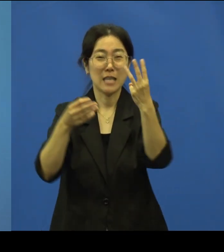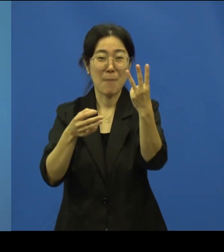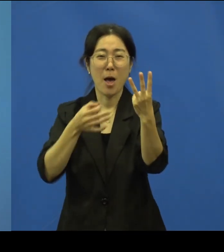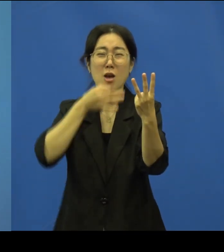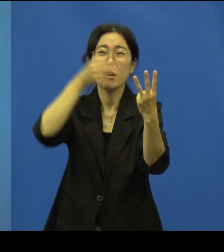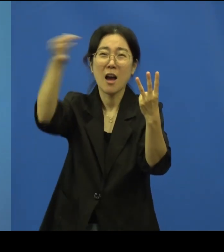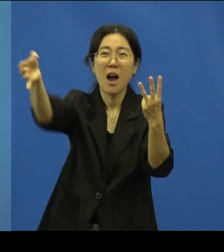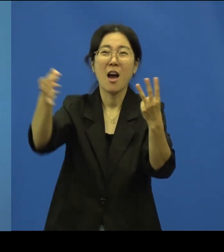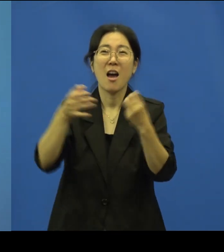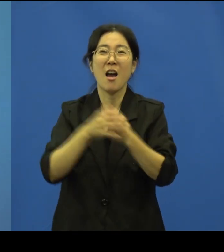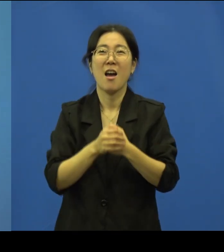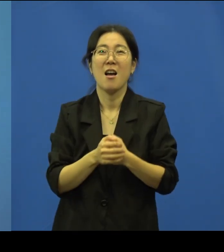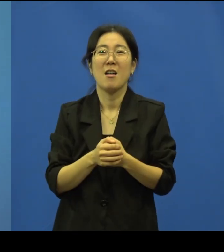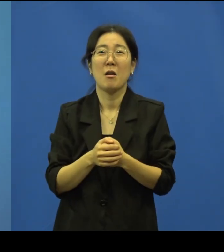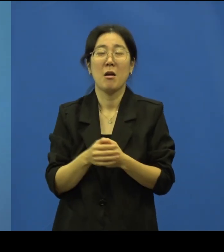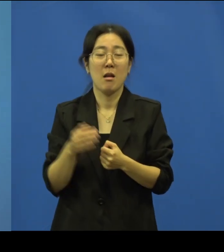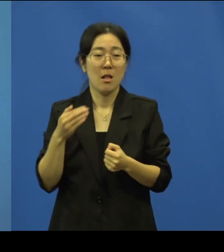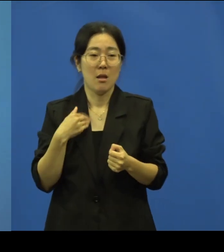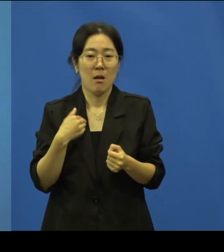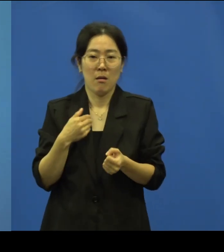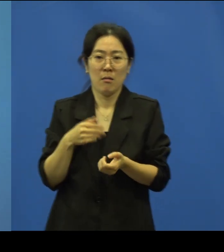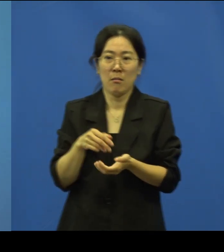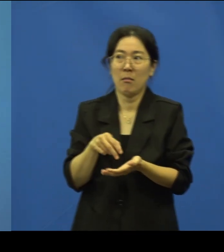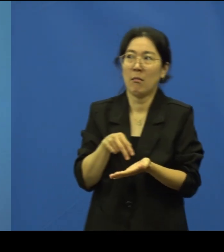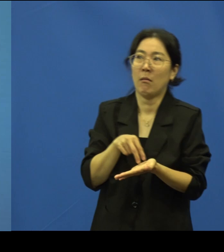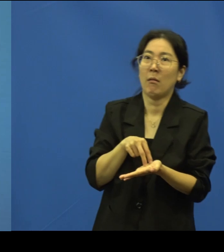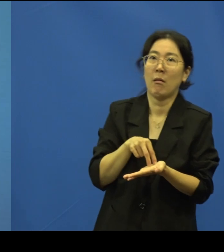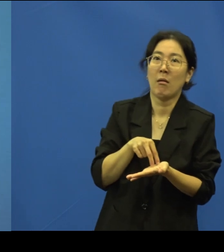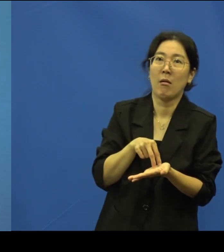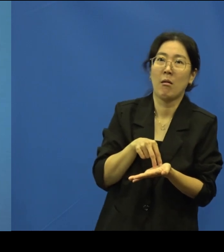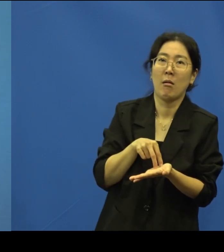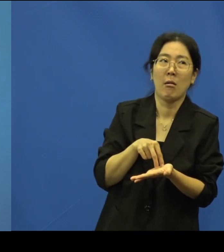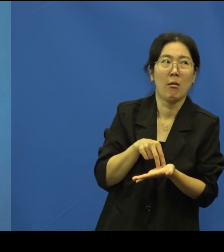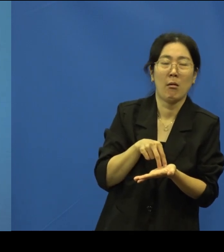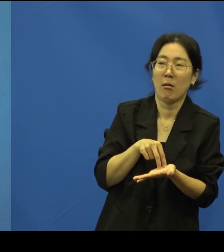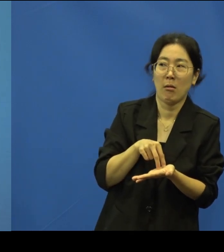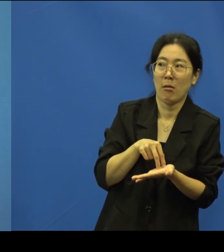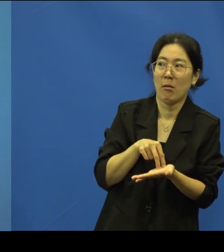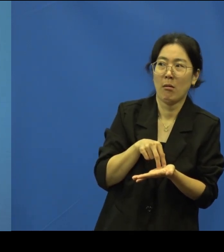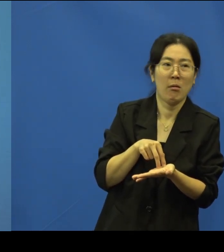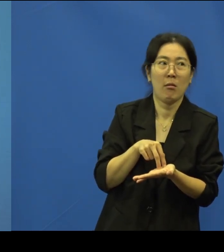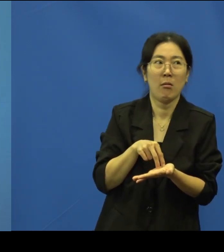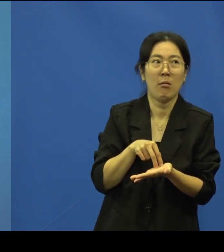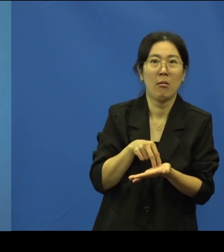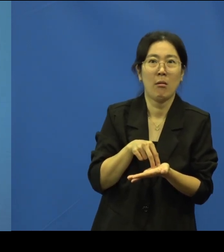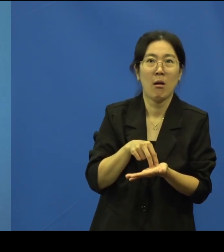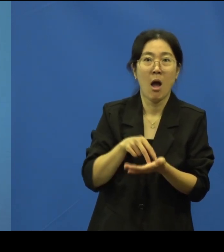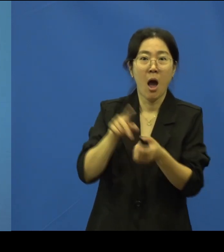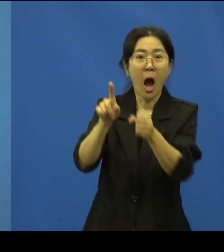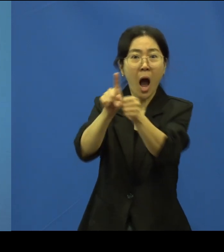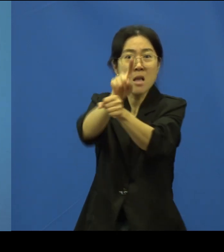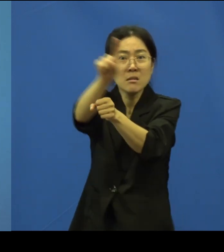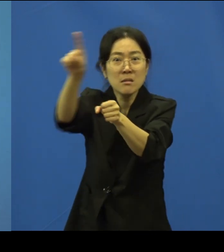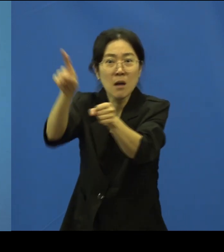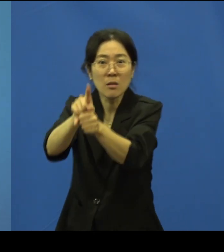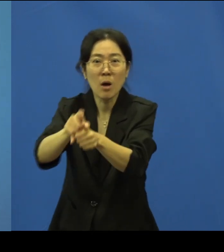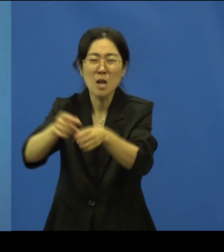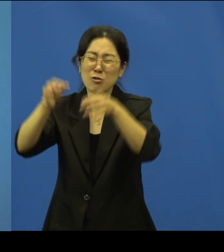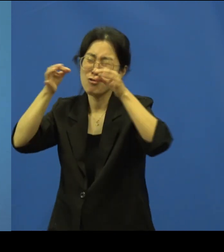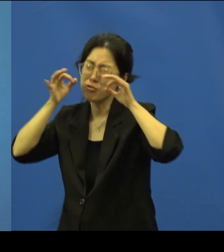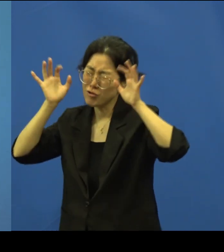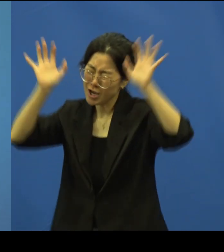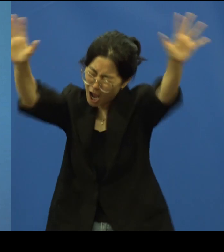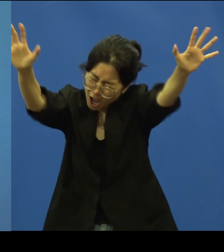주여 뭐 이렇게 하는데 이 소리가 이게 삼창이 아니에요. 주여 이러고 1시간 가는 거예요.